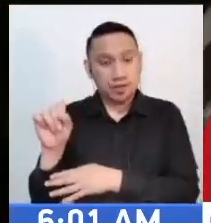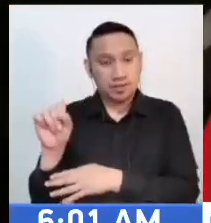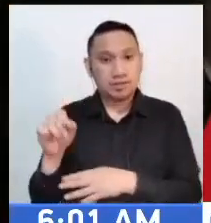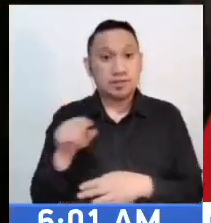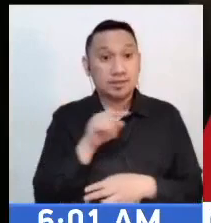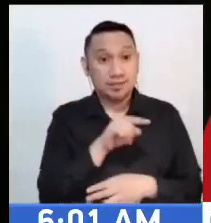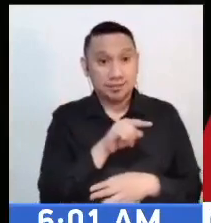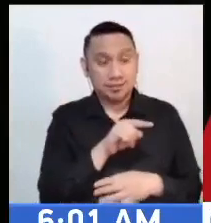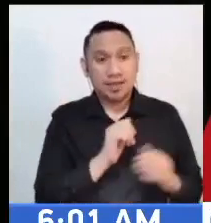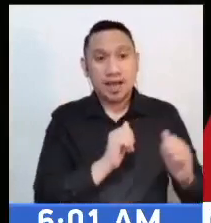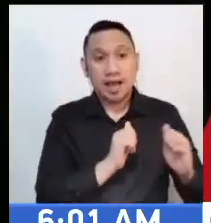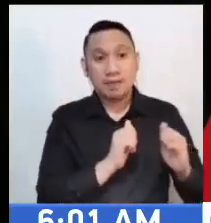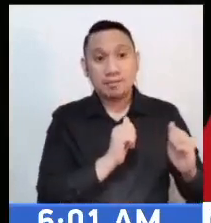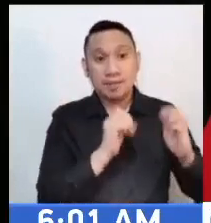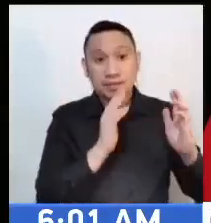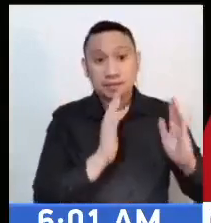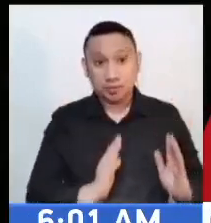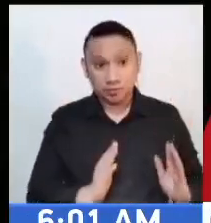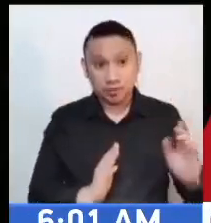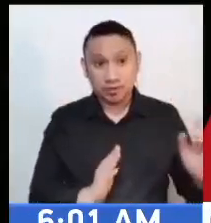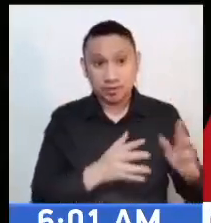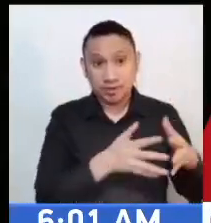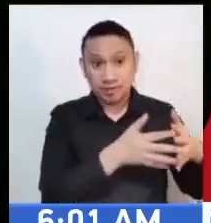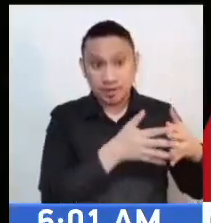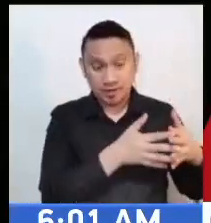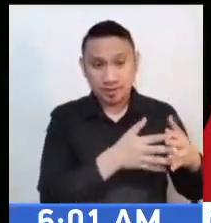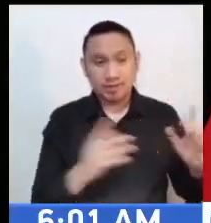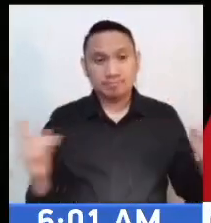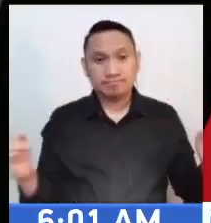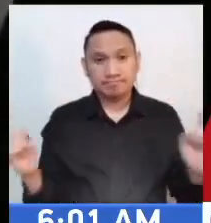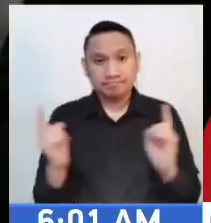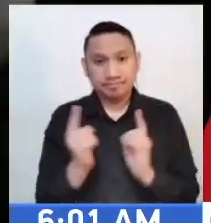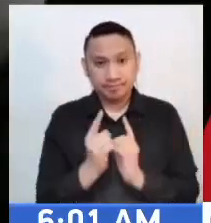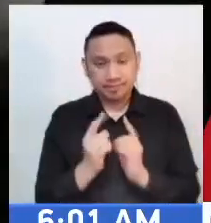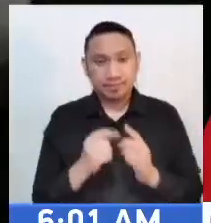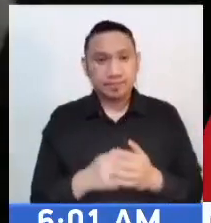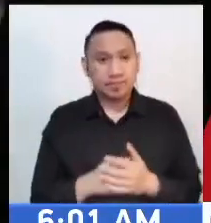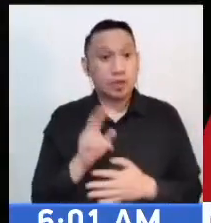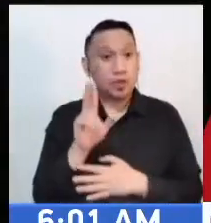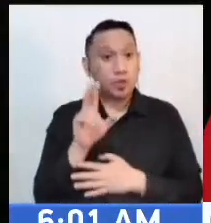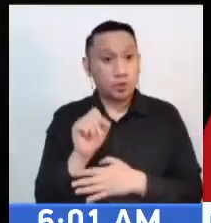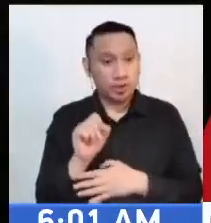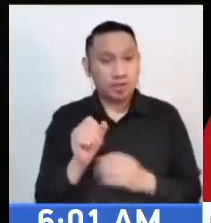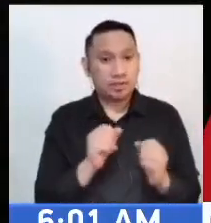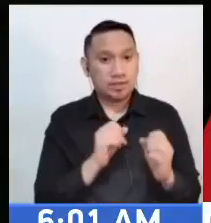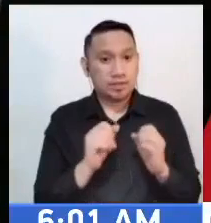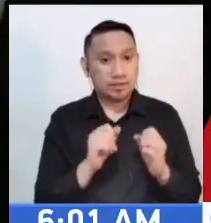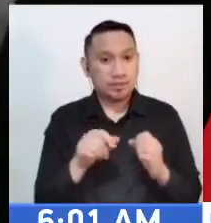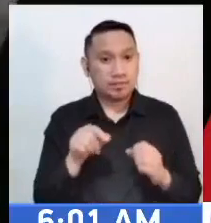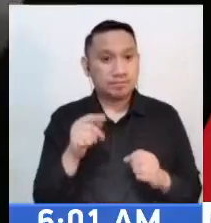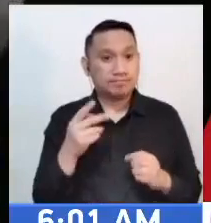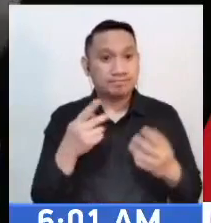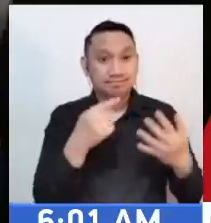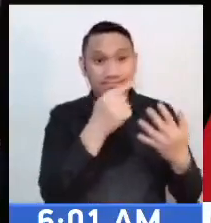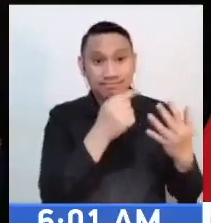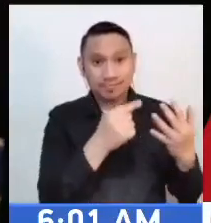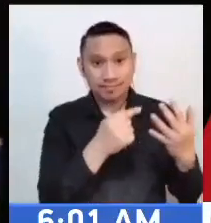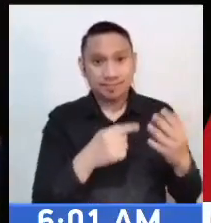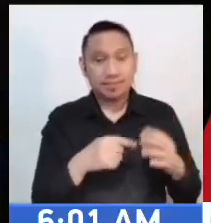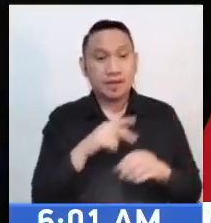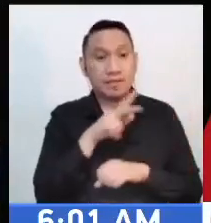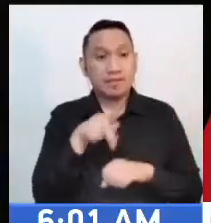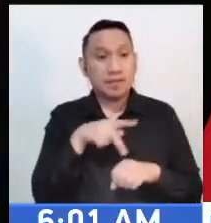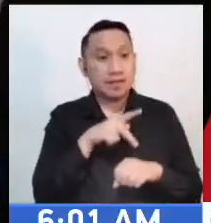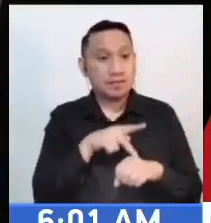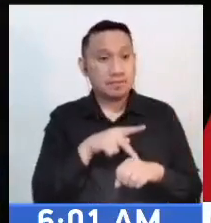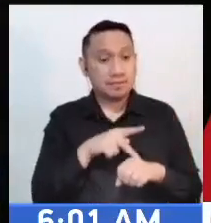the Philippines Mary Kay Carlson, U.S. Embassy Philippines Deputy Chief of Mission Heather Variava, Philippine Ambassador to the U.S.